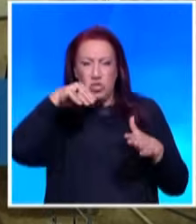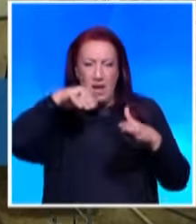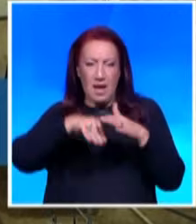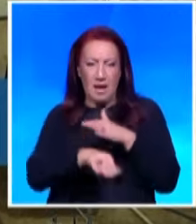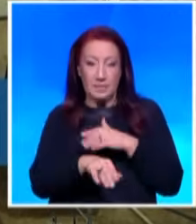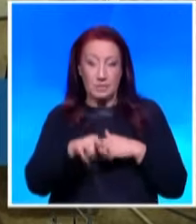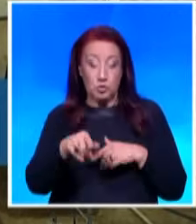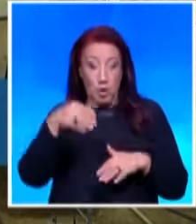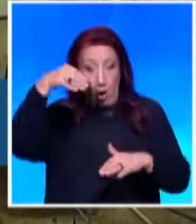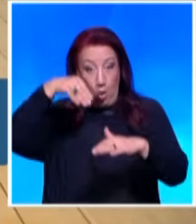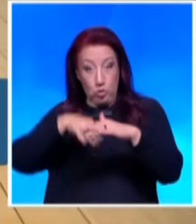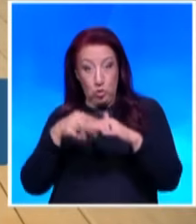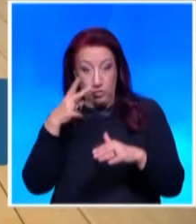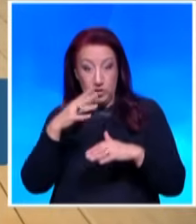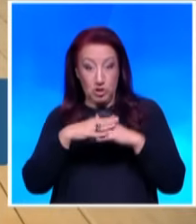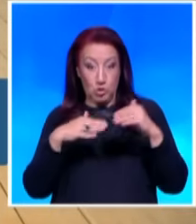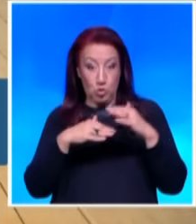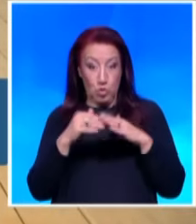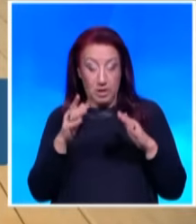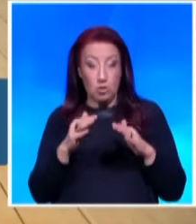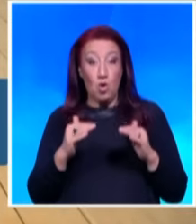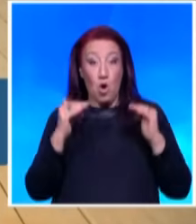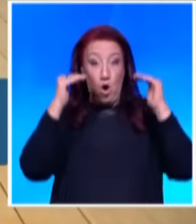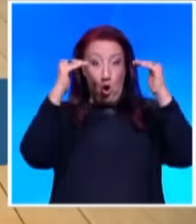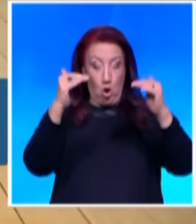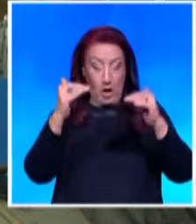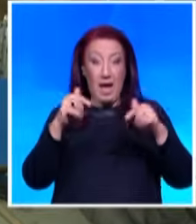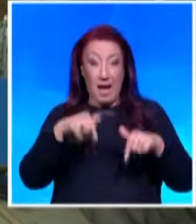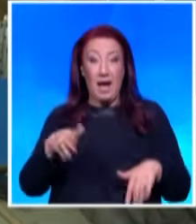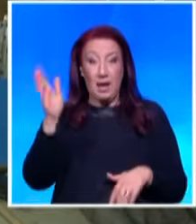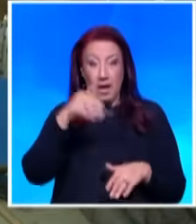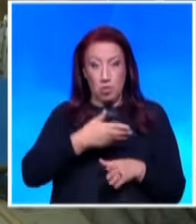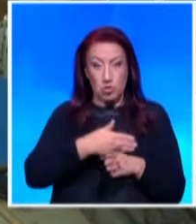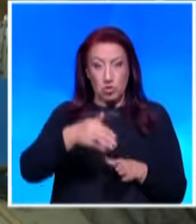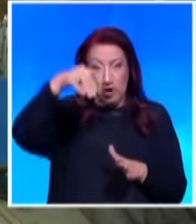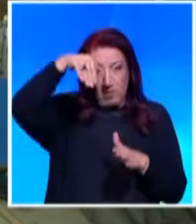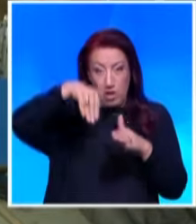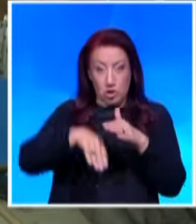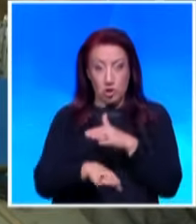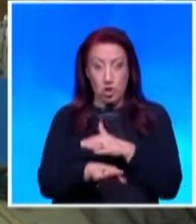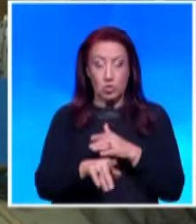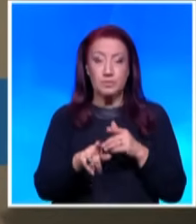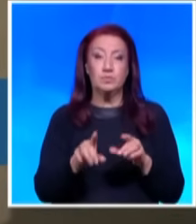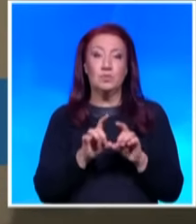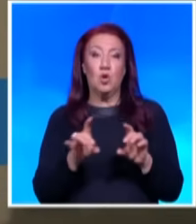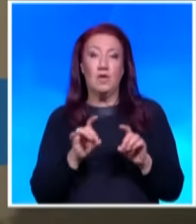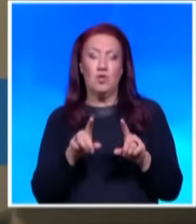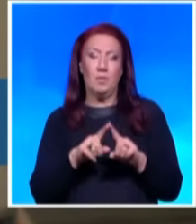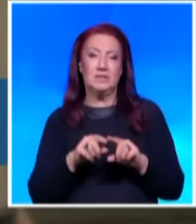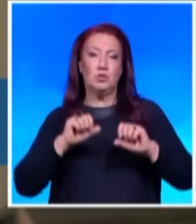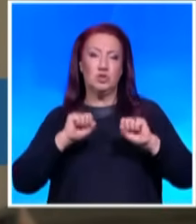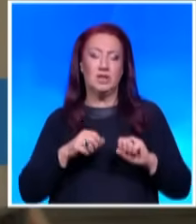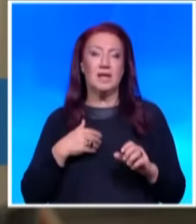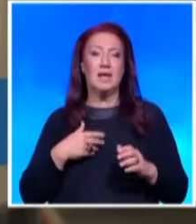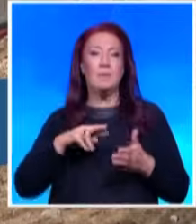предстои да се изгради отдолу, както виждате в момента, тук е изградено само горното ниво. А по данни на общината, вече са подготвени и плановете за